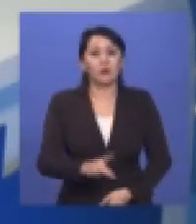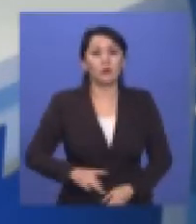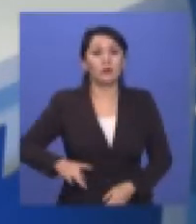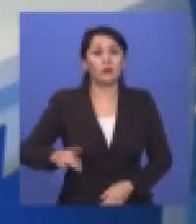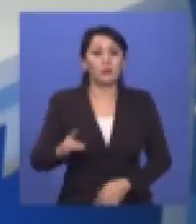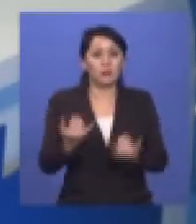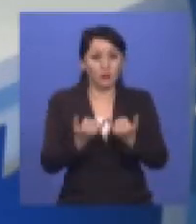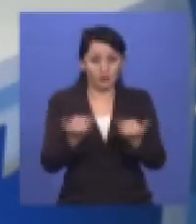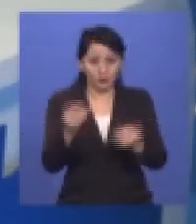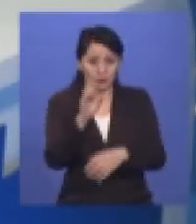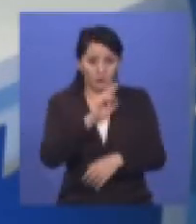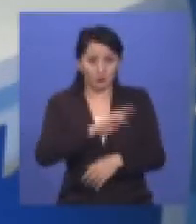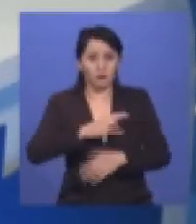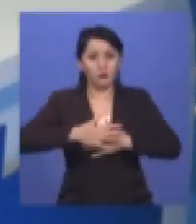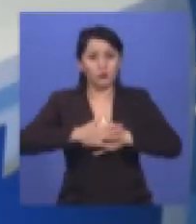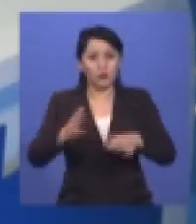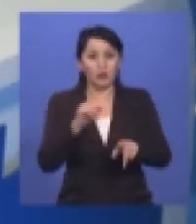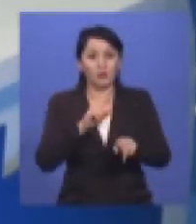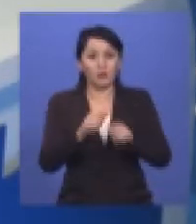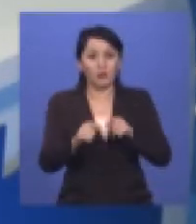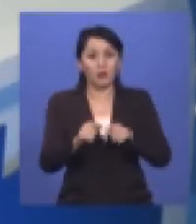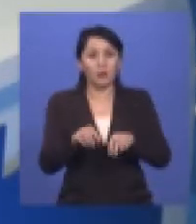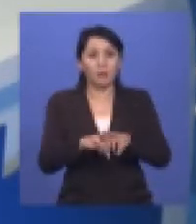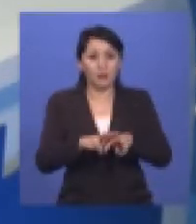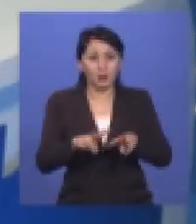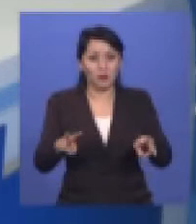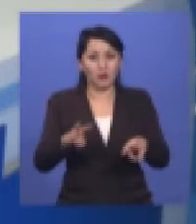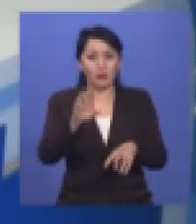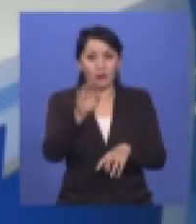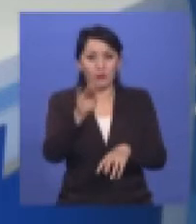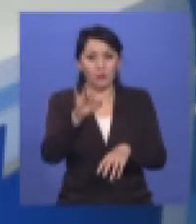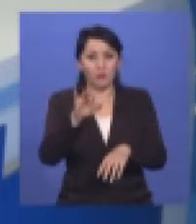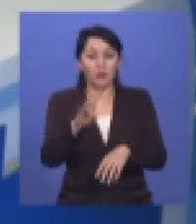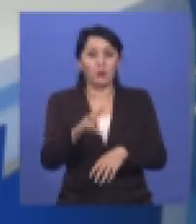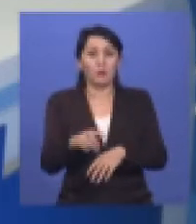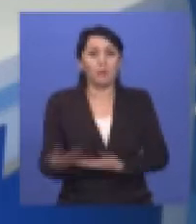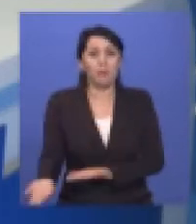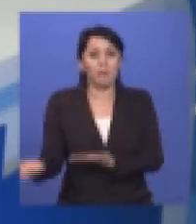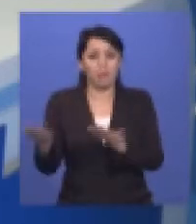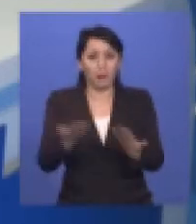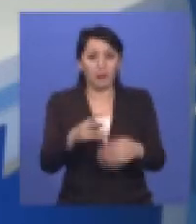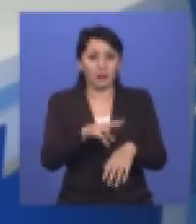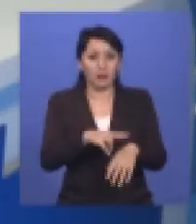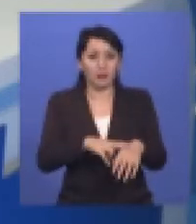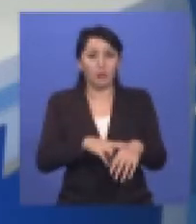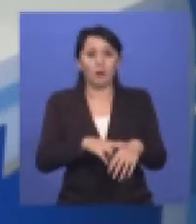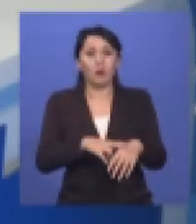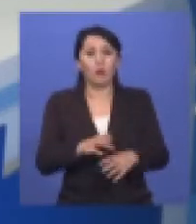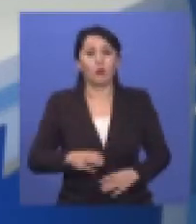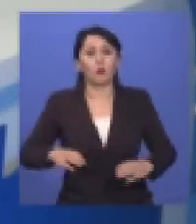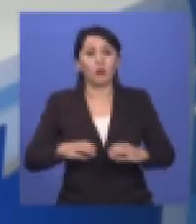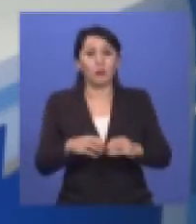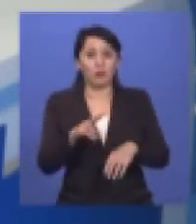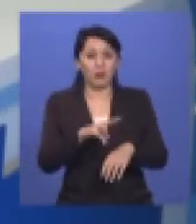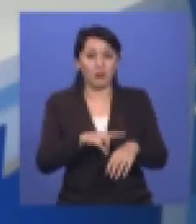Өңірге сервистік жұмыстың ауқымын тексеру үшін ішкі істер министрінің орынбасары Мұрат Баймұқашев келді. Полиция генерал-майоры